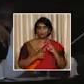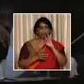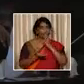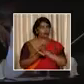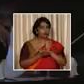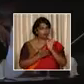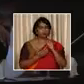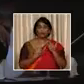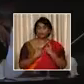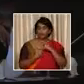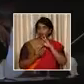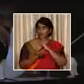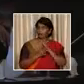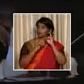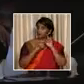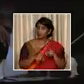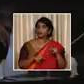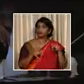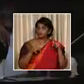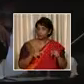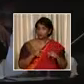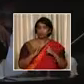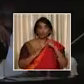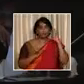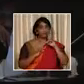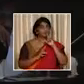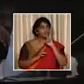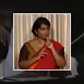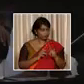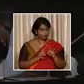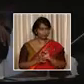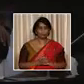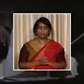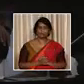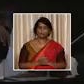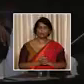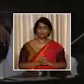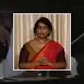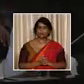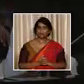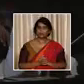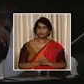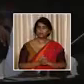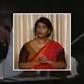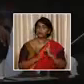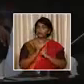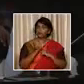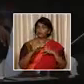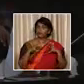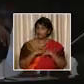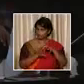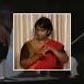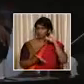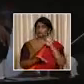இன்று உலகம் சொல்கிறது நீங்கள் நீதியை கொண்டு வாருங்கள் நீங்கள் நீதியை நிலைநாட்டுங்கள் உங்களை நம்ப முடியாமல் இருக்கிறது நீங்கள் சொல்லுகிற துருவமயப்படுத்தல்